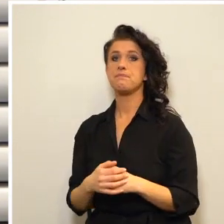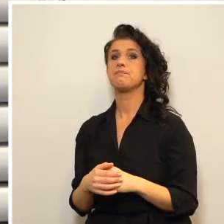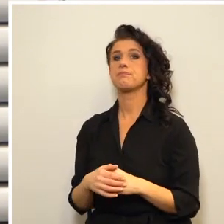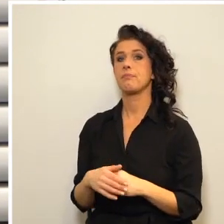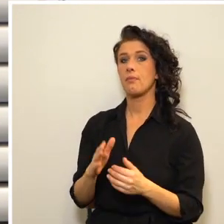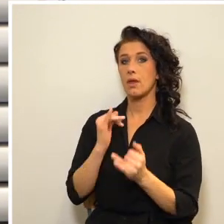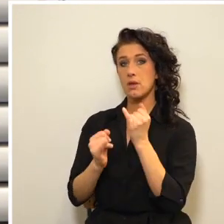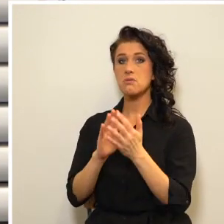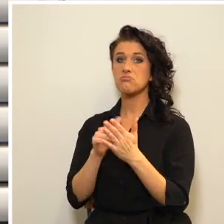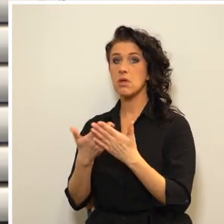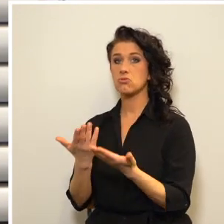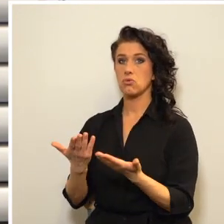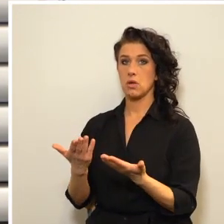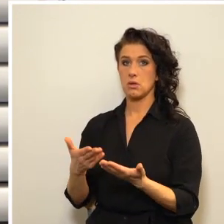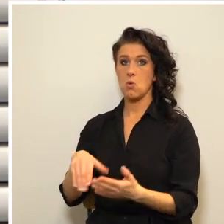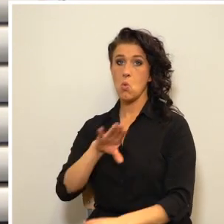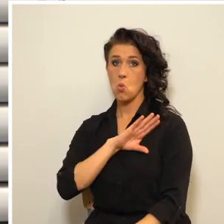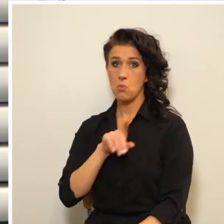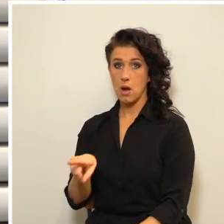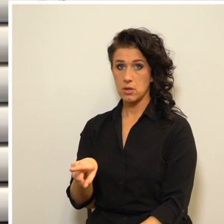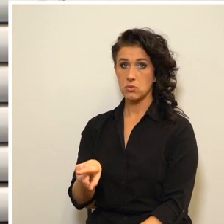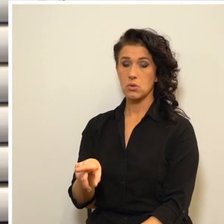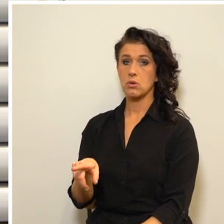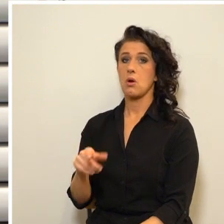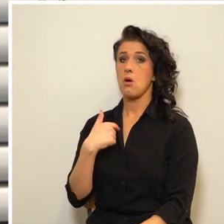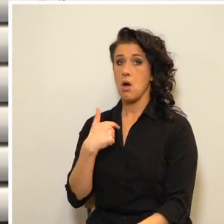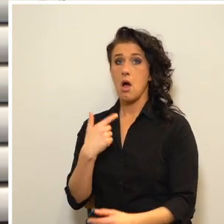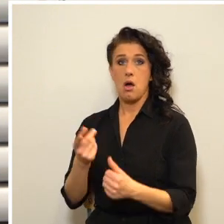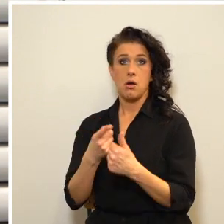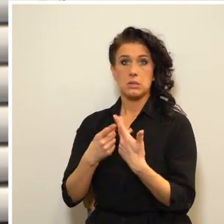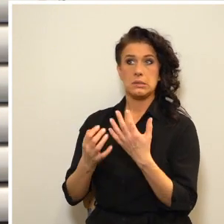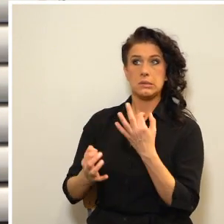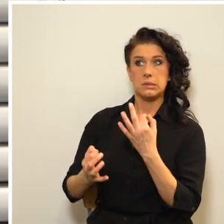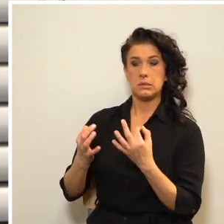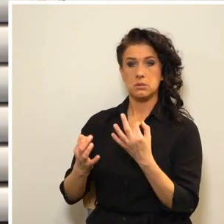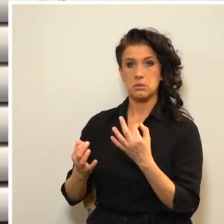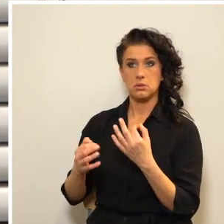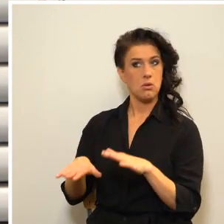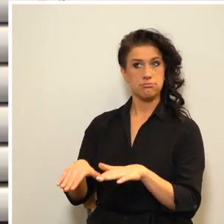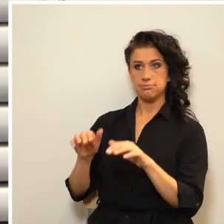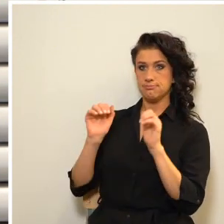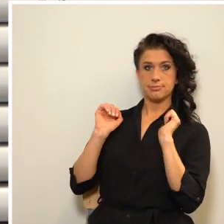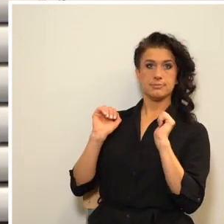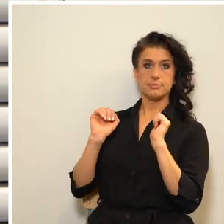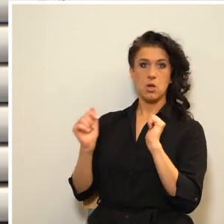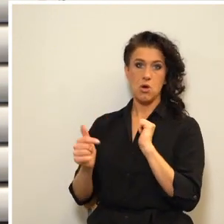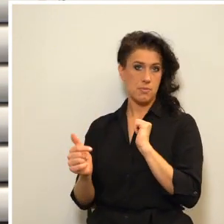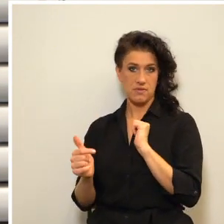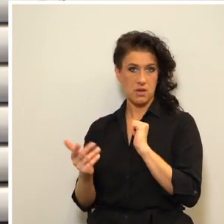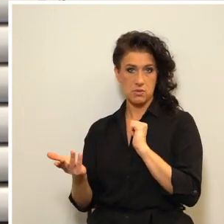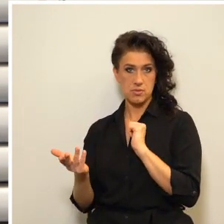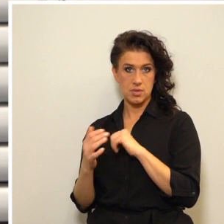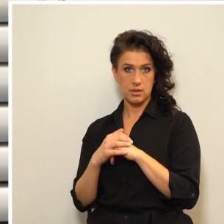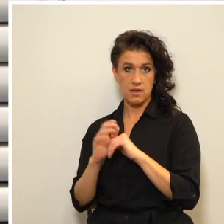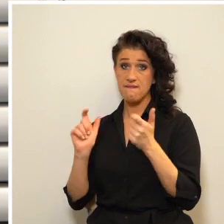wątpliwość przy badaniu odstępujemy a w związku z czym w takich zdarzeń